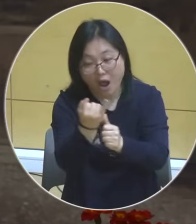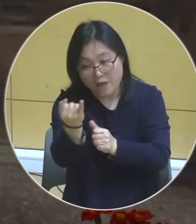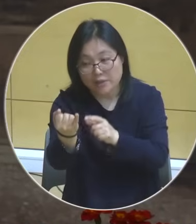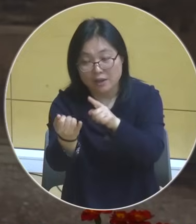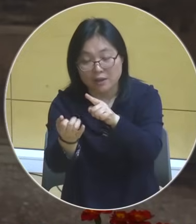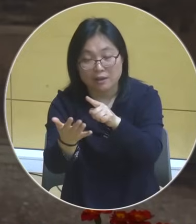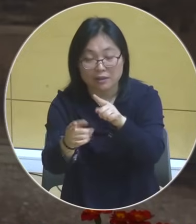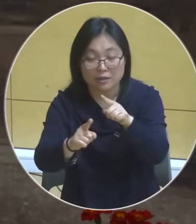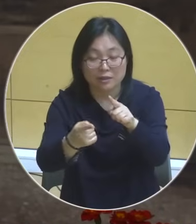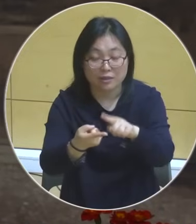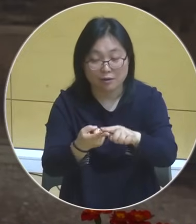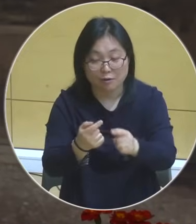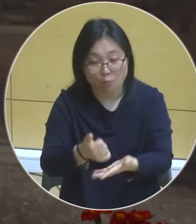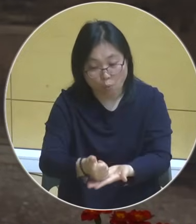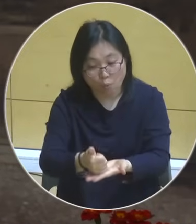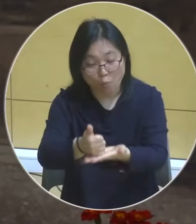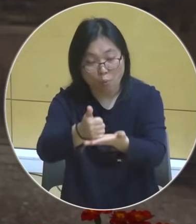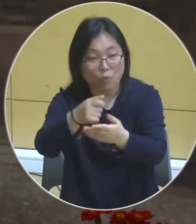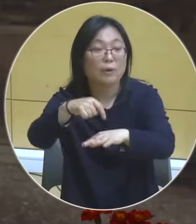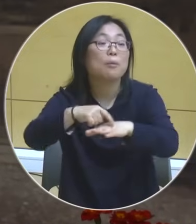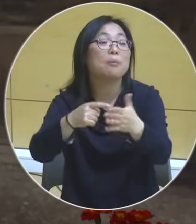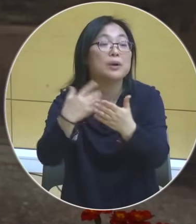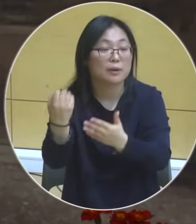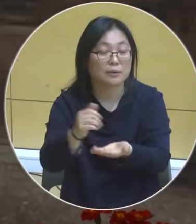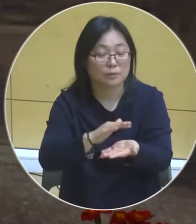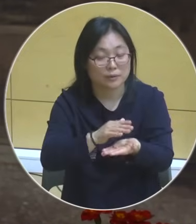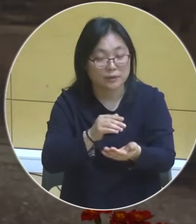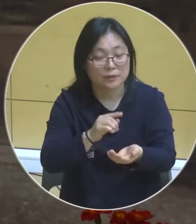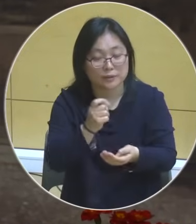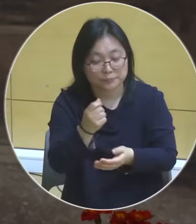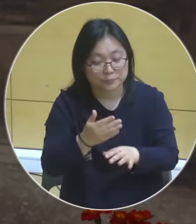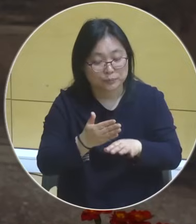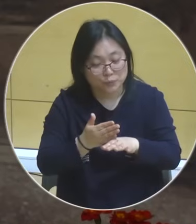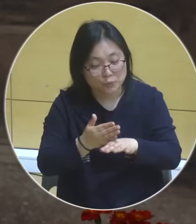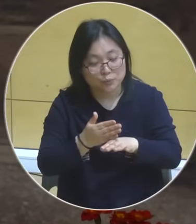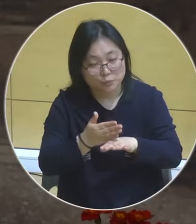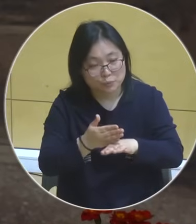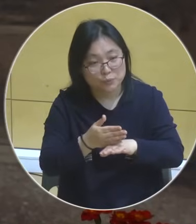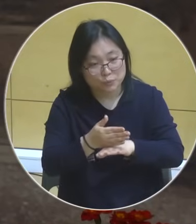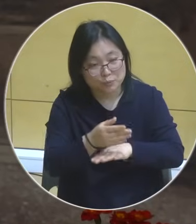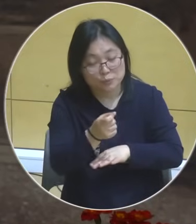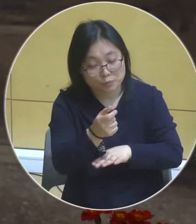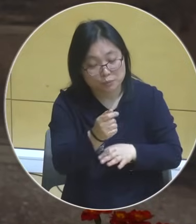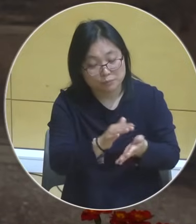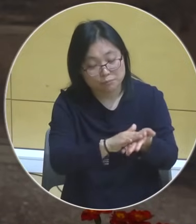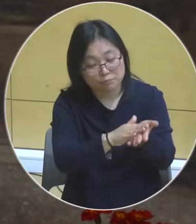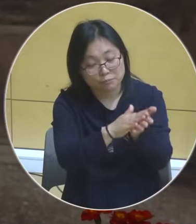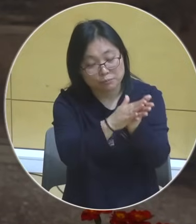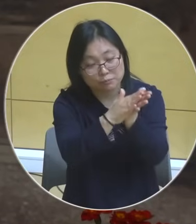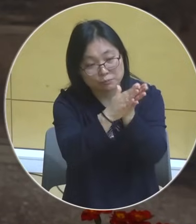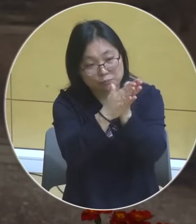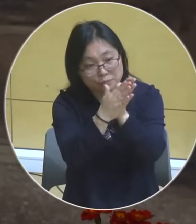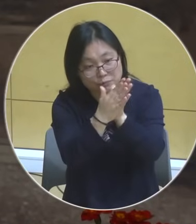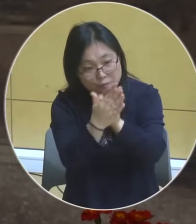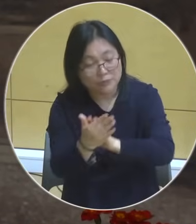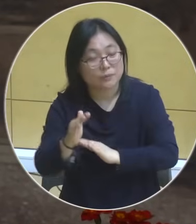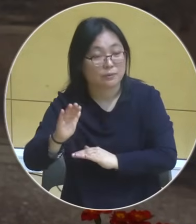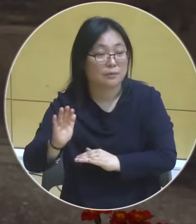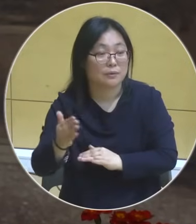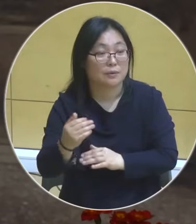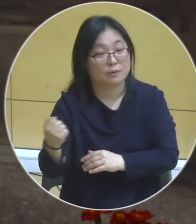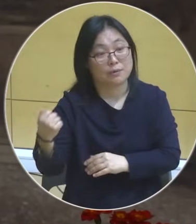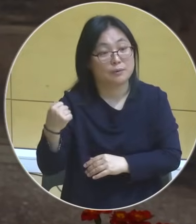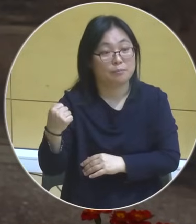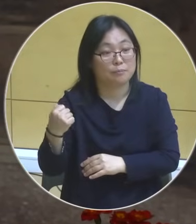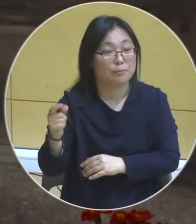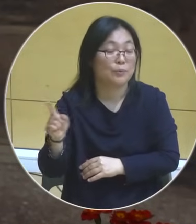대한 경외심을 갖게 되었습니다. 그리고 서서히 예수 그리스도를 믿는 사람으로 그들은 변화되게 되었습니다. 그 힘들이